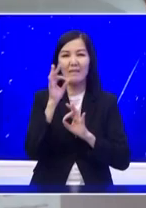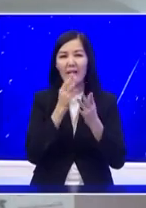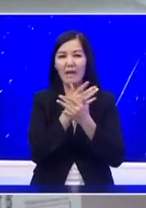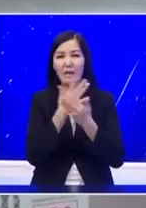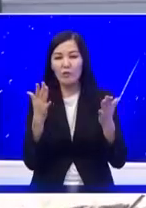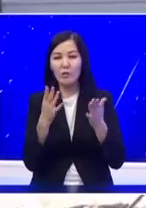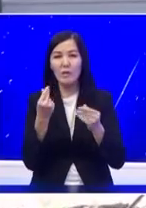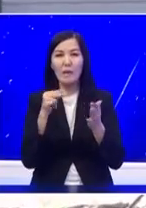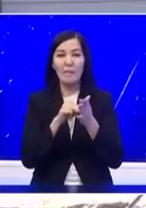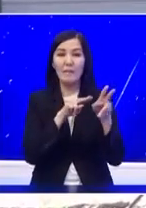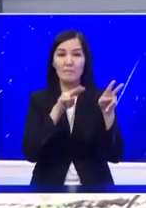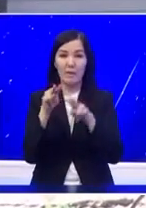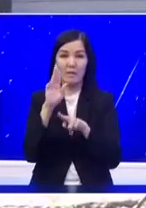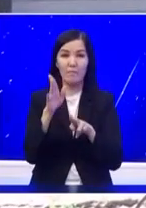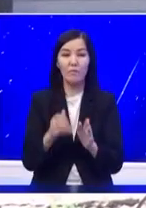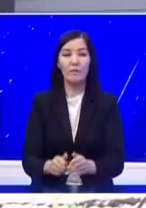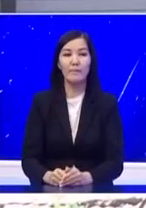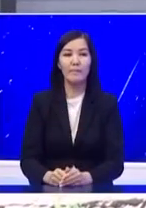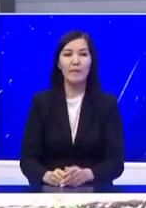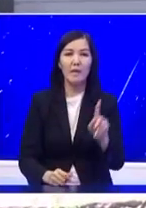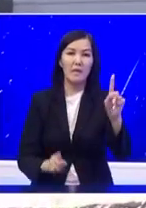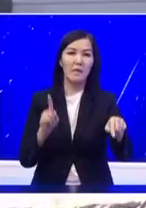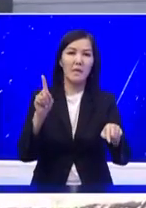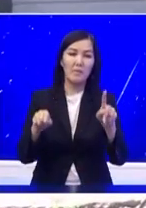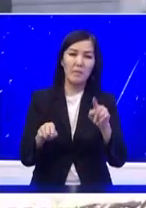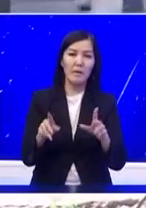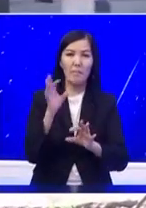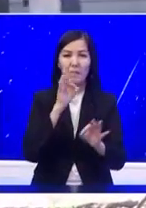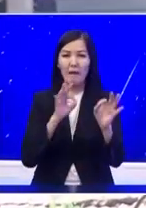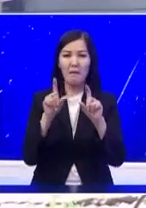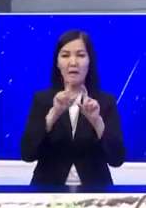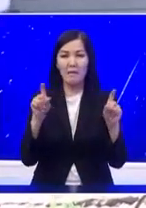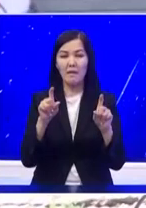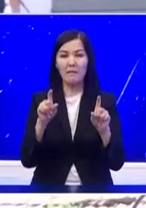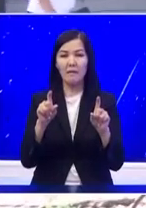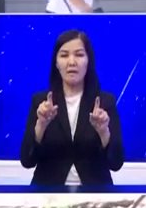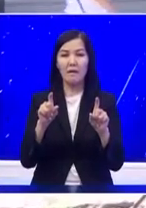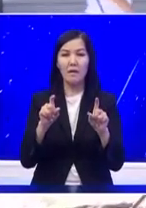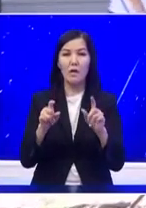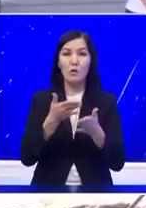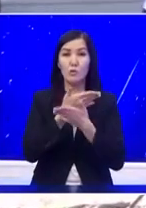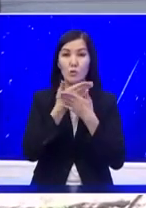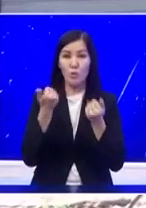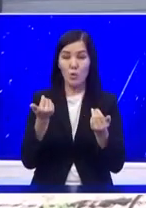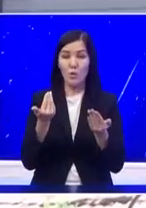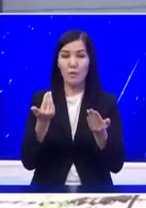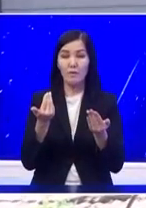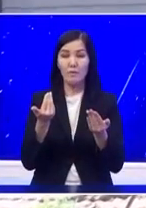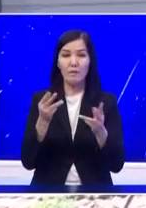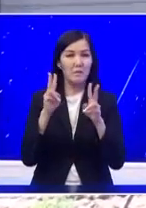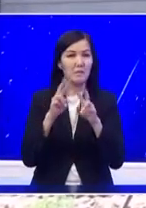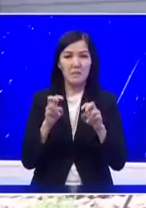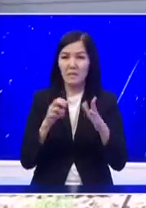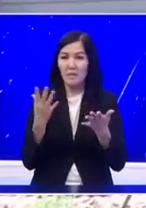тізімінің бағасын бақылайды. Кейбір дәріханаларда керекті дәрі-дәрмектер жоқтығын байқап отырмыз.